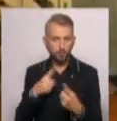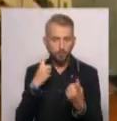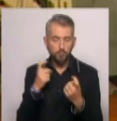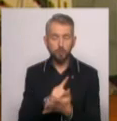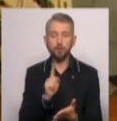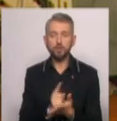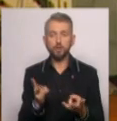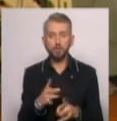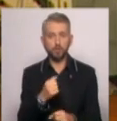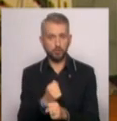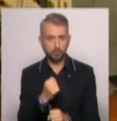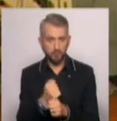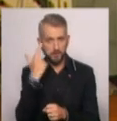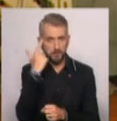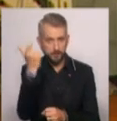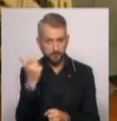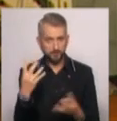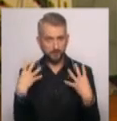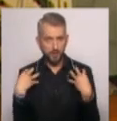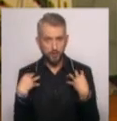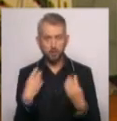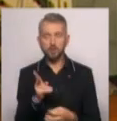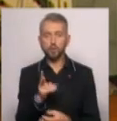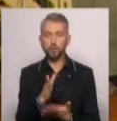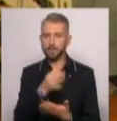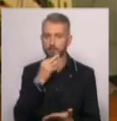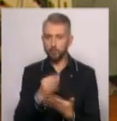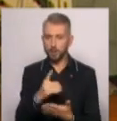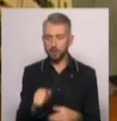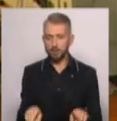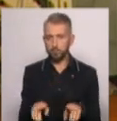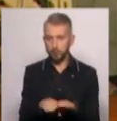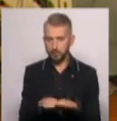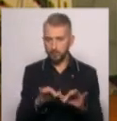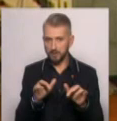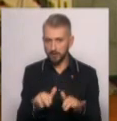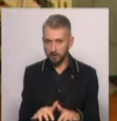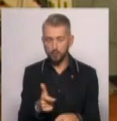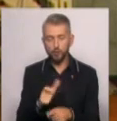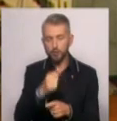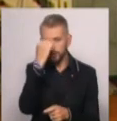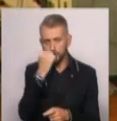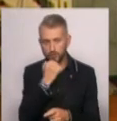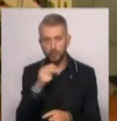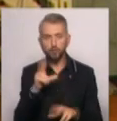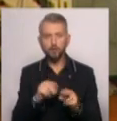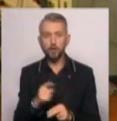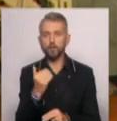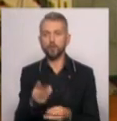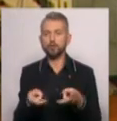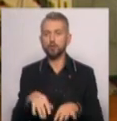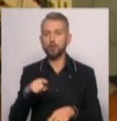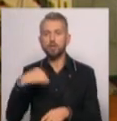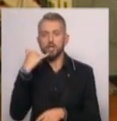робити до столичних керівників і до тих, хто несе відповідальність за подібні дії. Тому дуже вдячна. Я дуже сподіваюся, що ви залишили номер